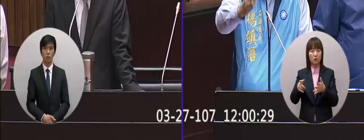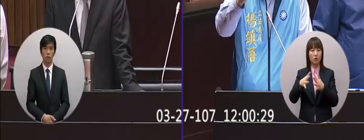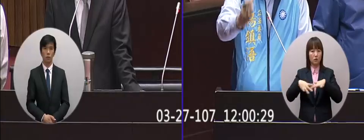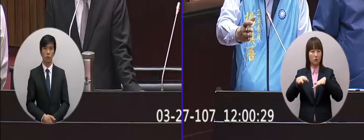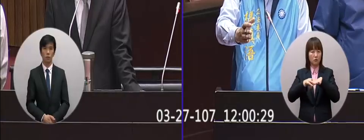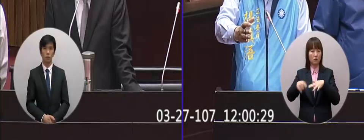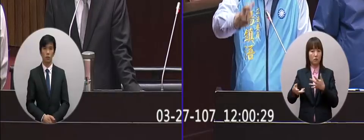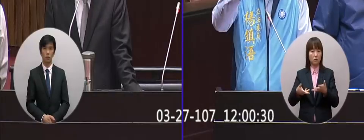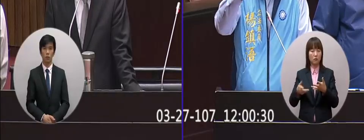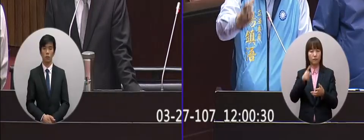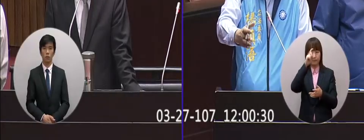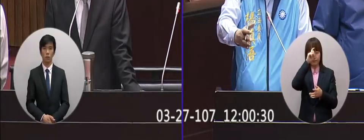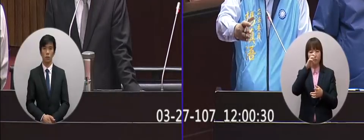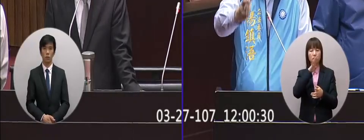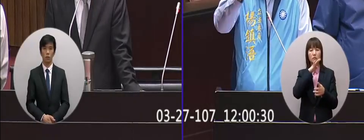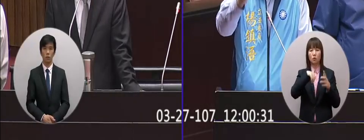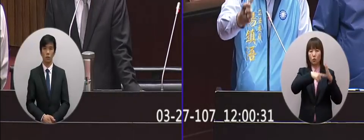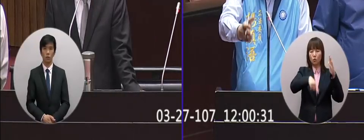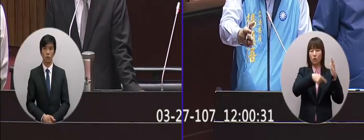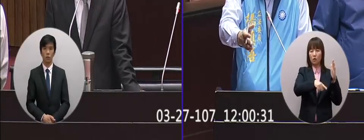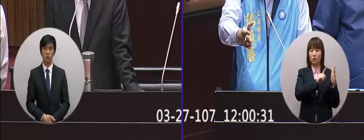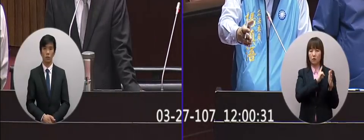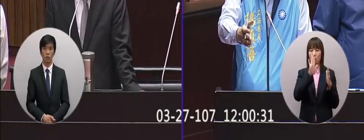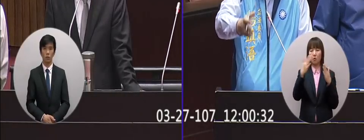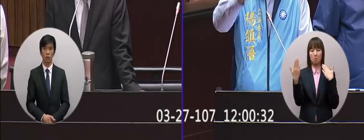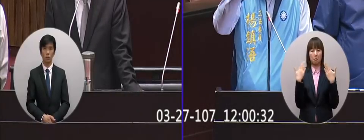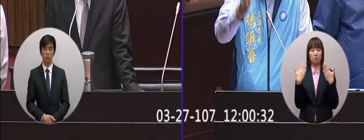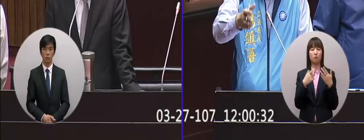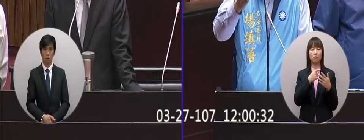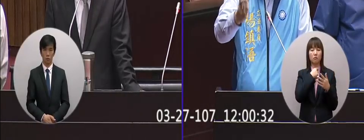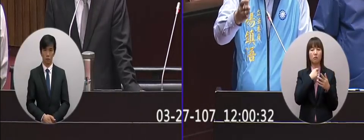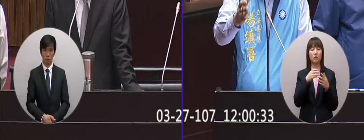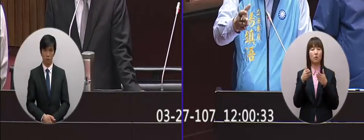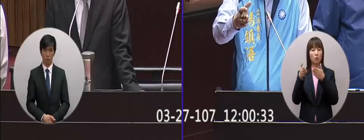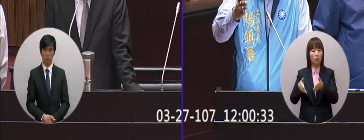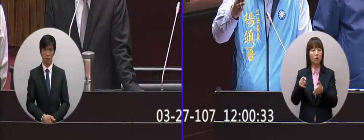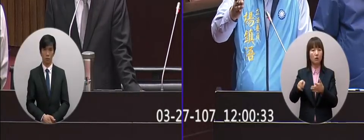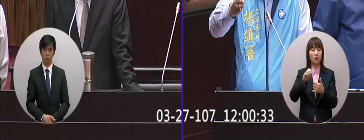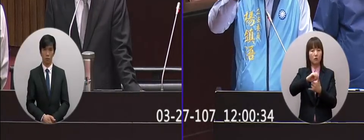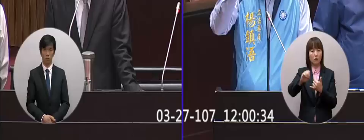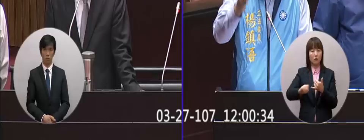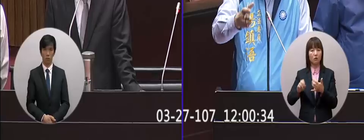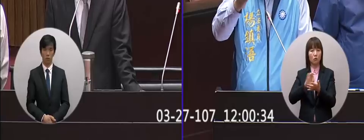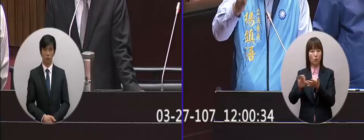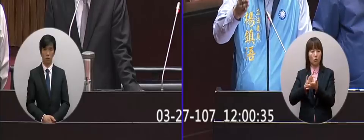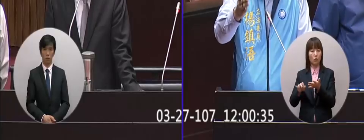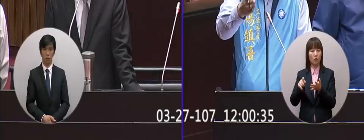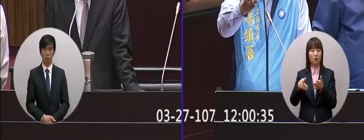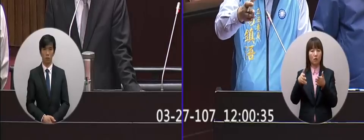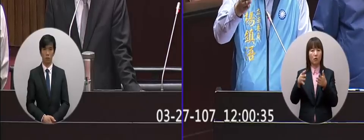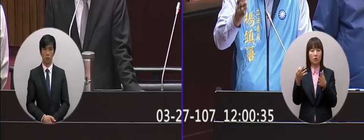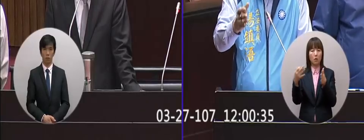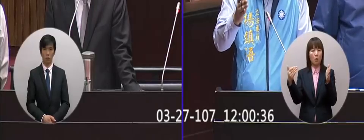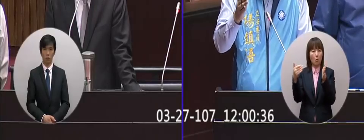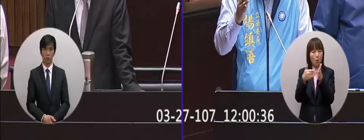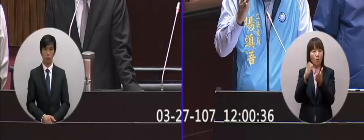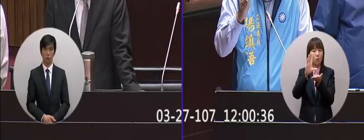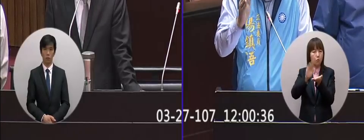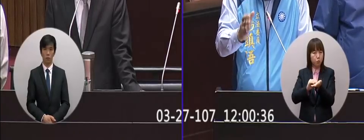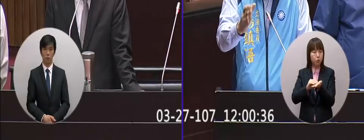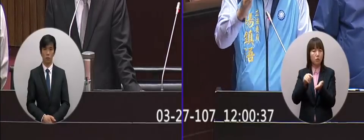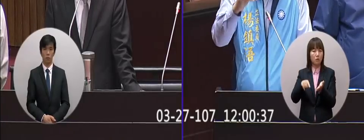基金，我们还是希望院里面能够有一个明确的态度，对于离岛建设基金即将用罄的这个情